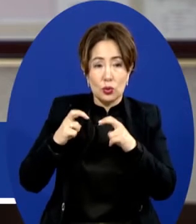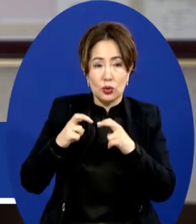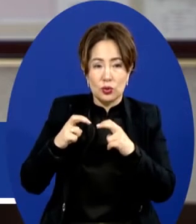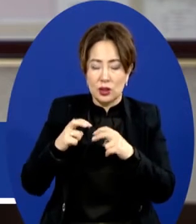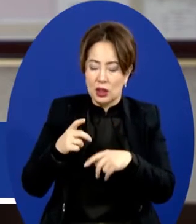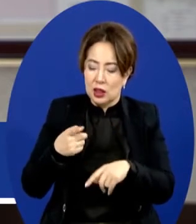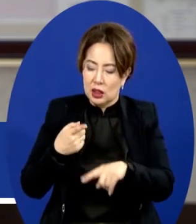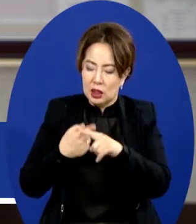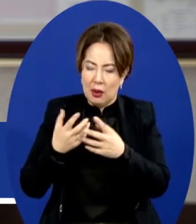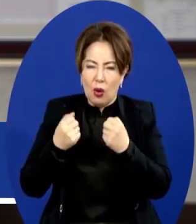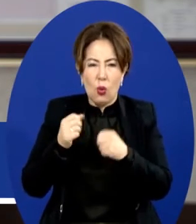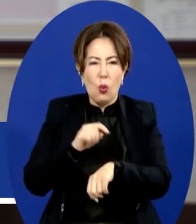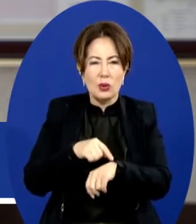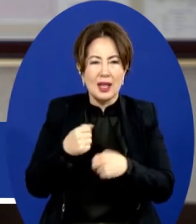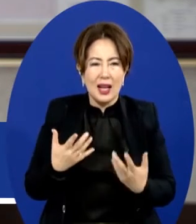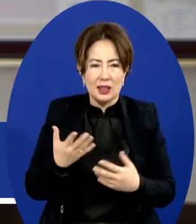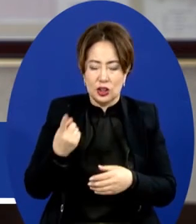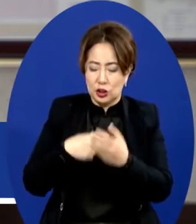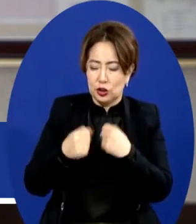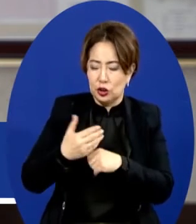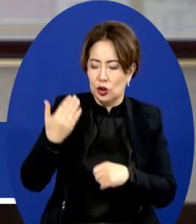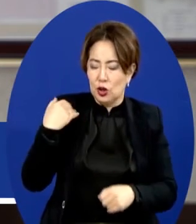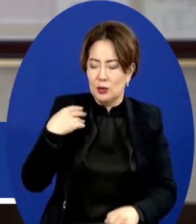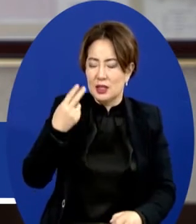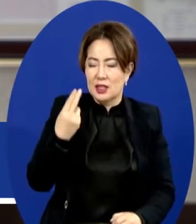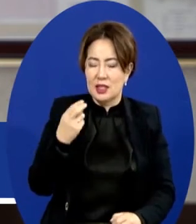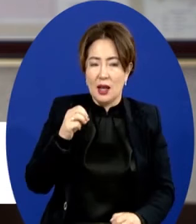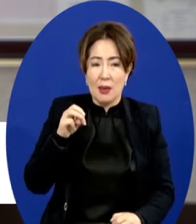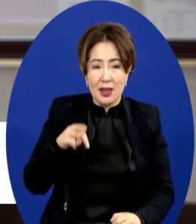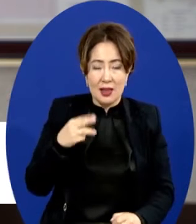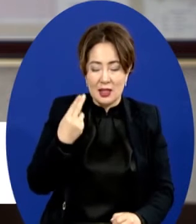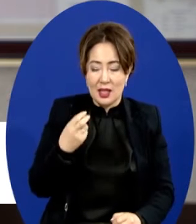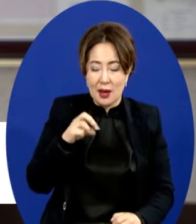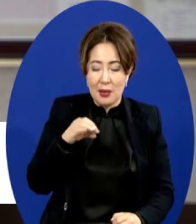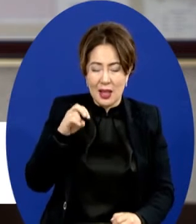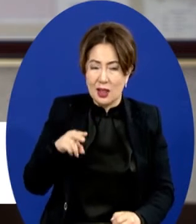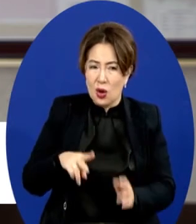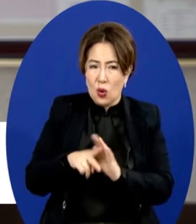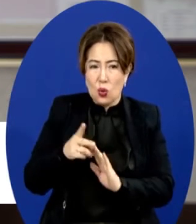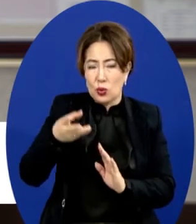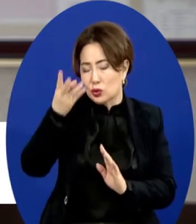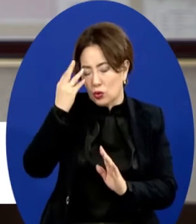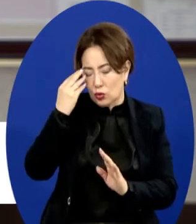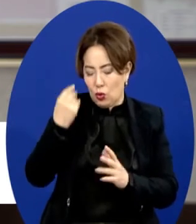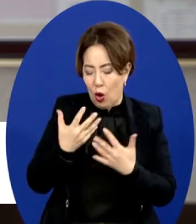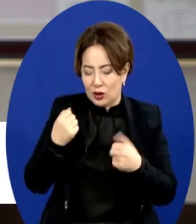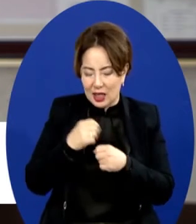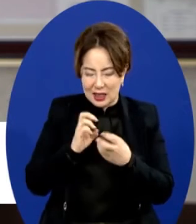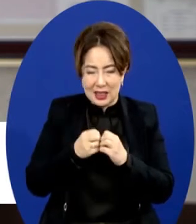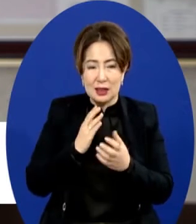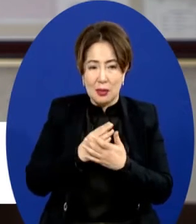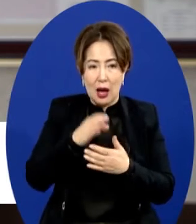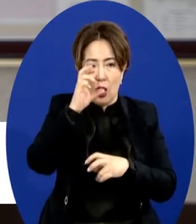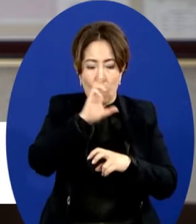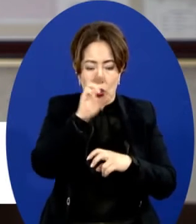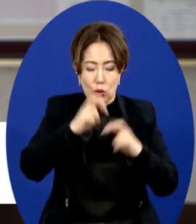хугацаагаа бол алдсан. Өнгөрсөн жилийн одоо ЦМТ хомсдлыг энэ жил үүсэхгүй байх зорилгоор бол нэлээд олон арга хэмжээнүүдийг авч хэрэгжүүлж байгаа. Үйлдвэрүүдтэй нэлээд